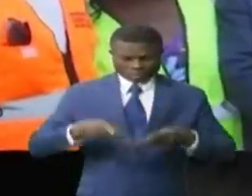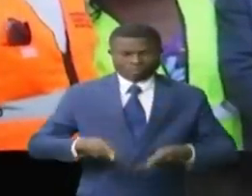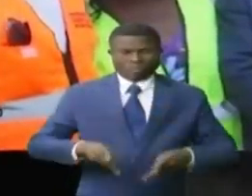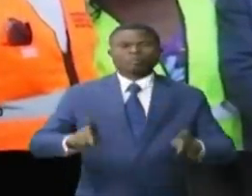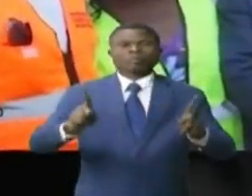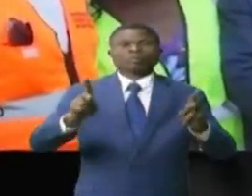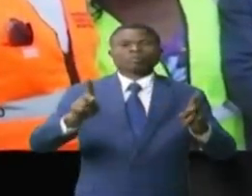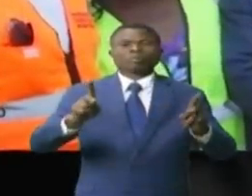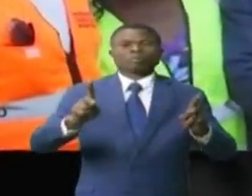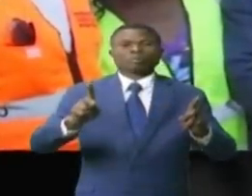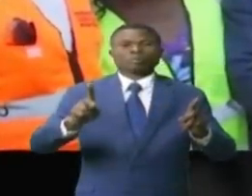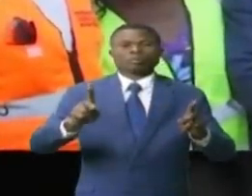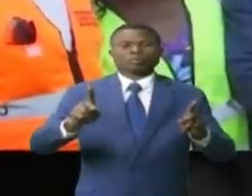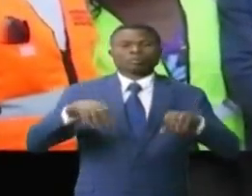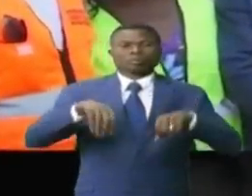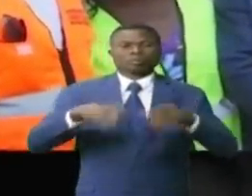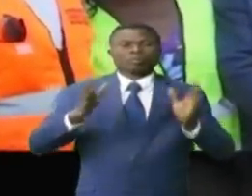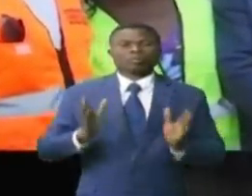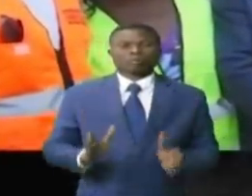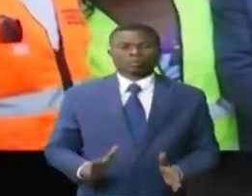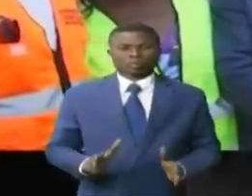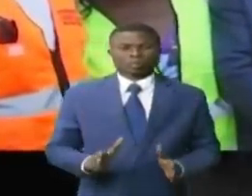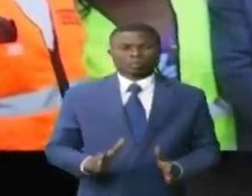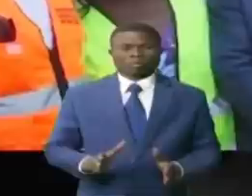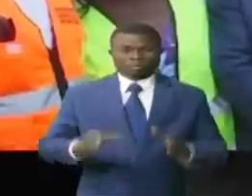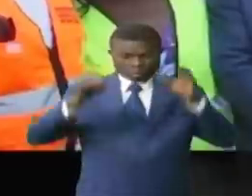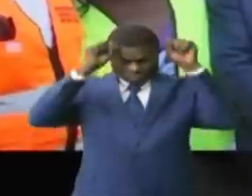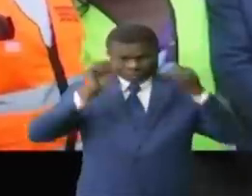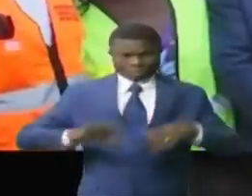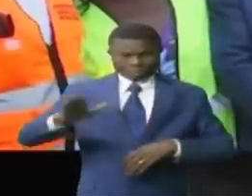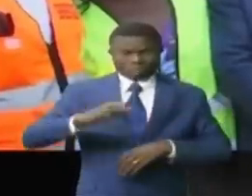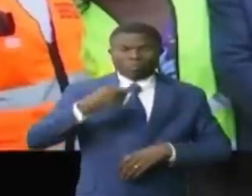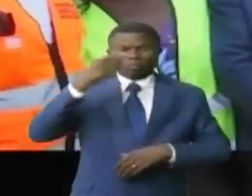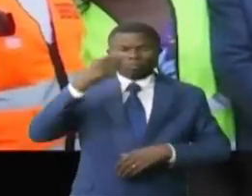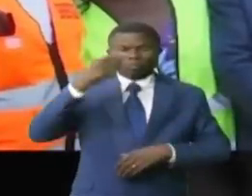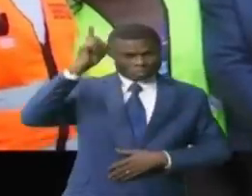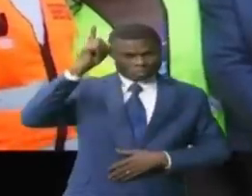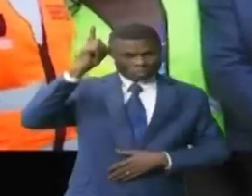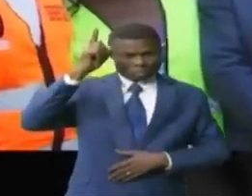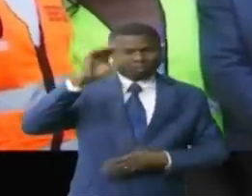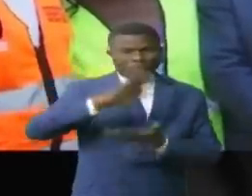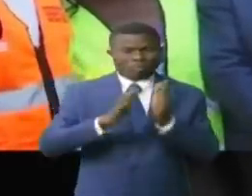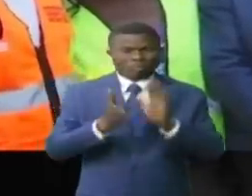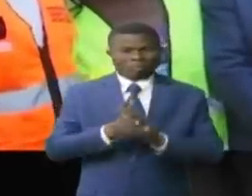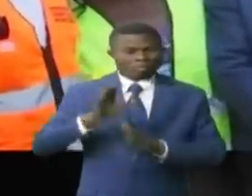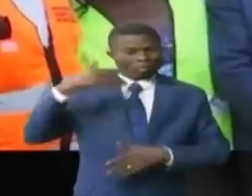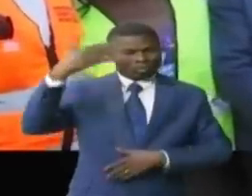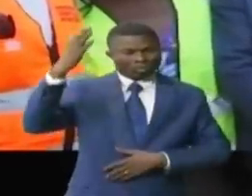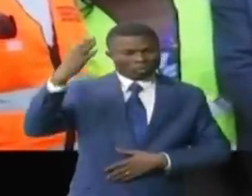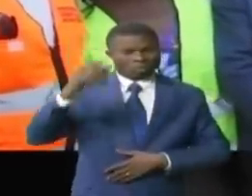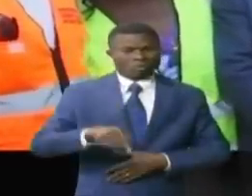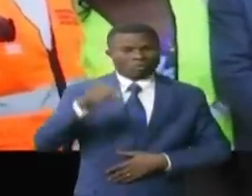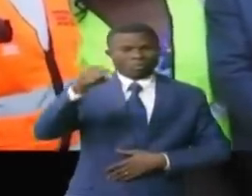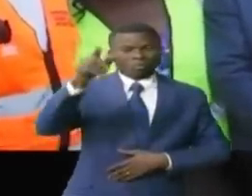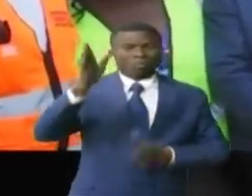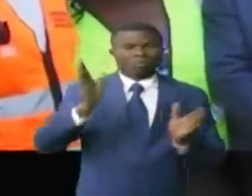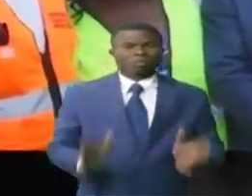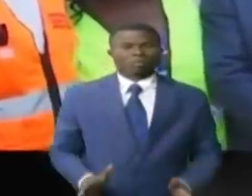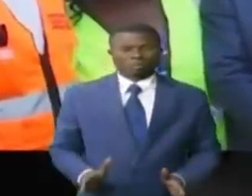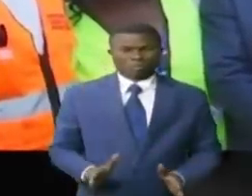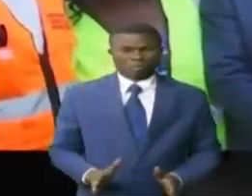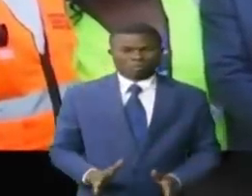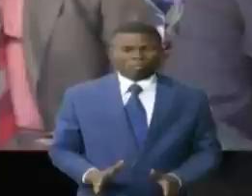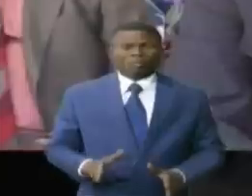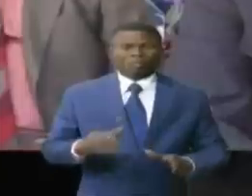permettre que les Congolais, dont le chef de l'État faisait allusion, puissent devenir demain ou le lendemain les millionnaires sous